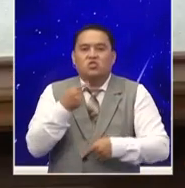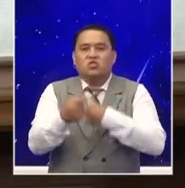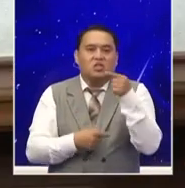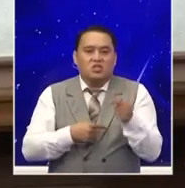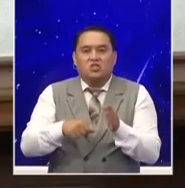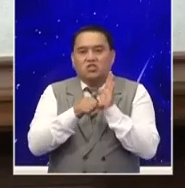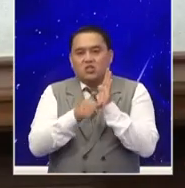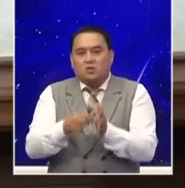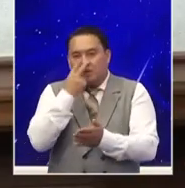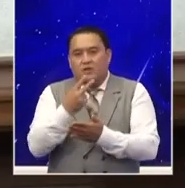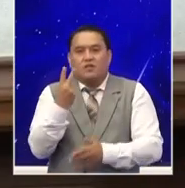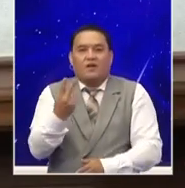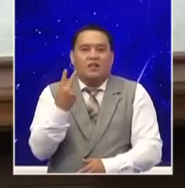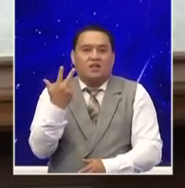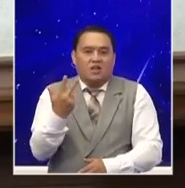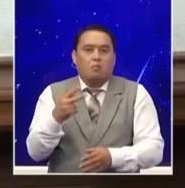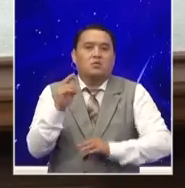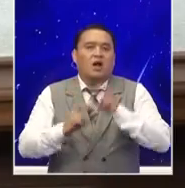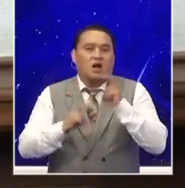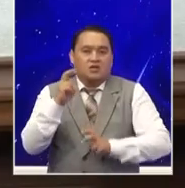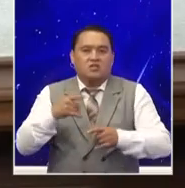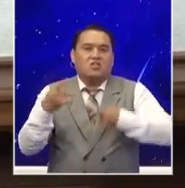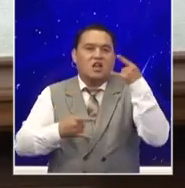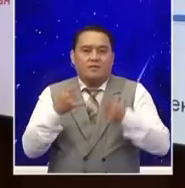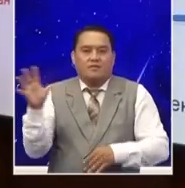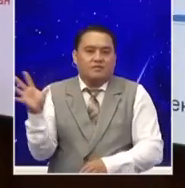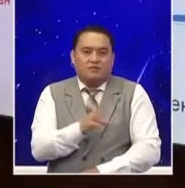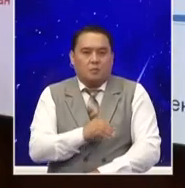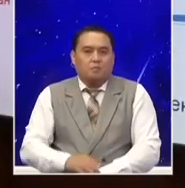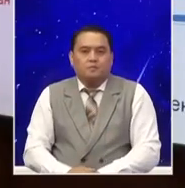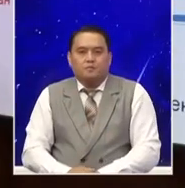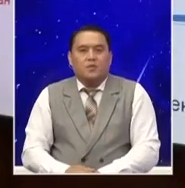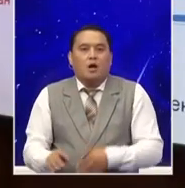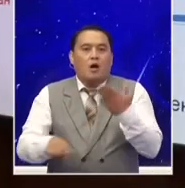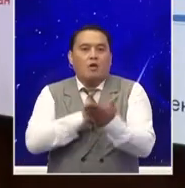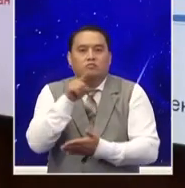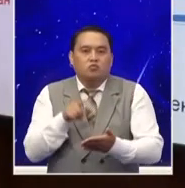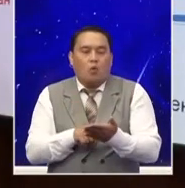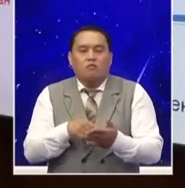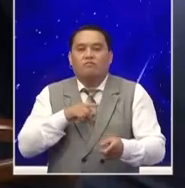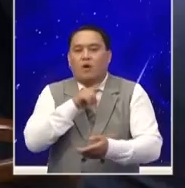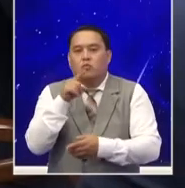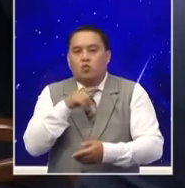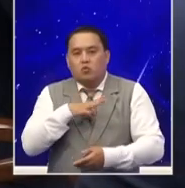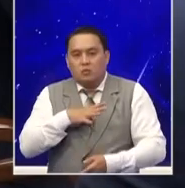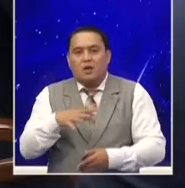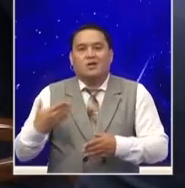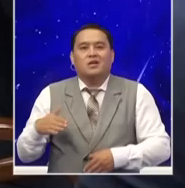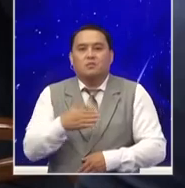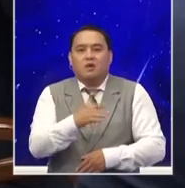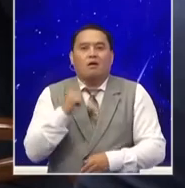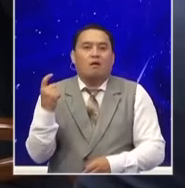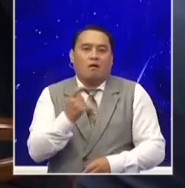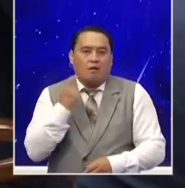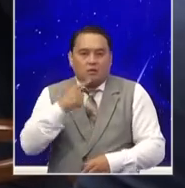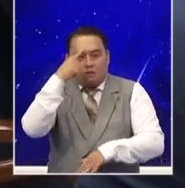полгода покажете мне 2-3 производства. С телевидением совсем. Еще один обсуждаемый вопрос на заседании правительства – развития рыбного хозяйства.